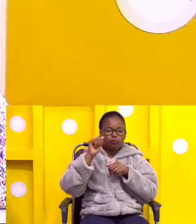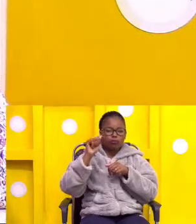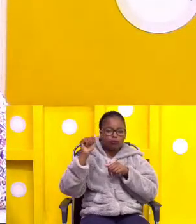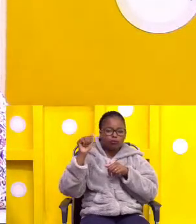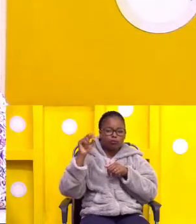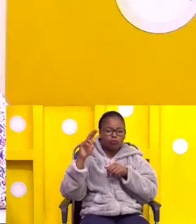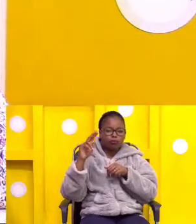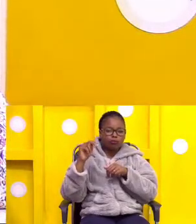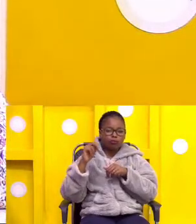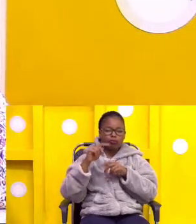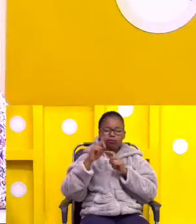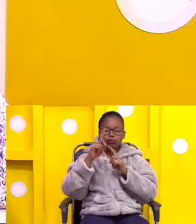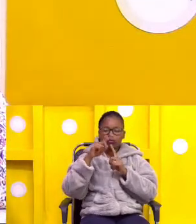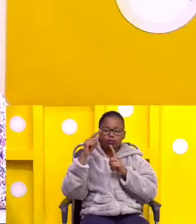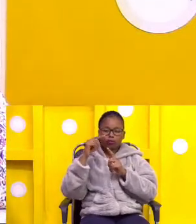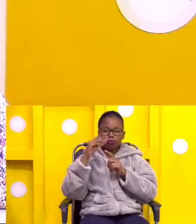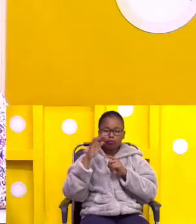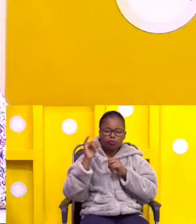sorry.